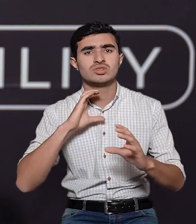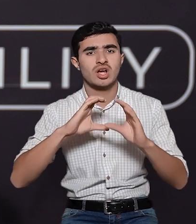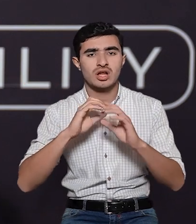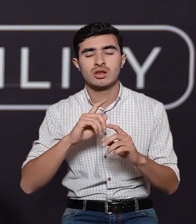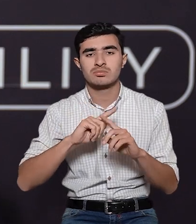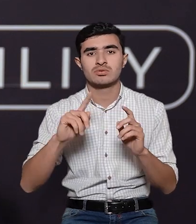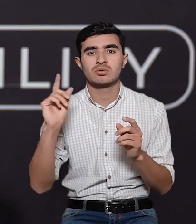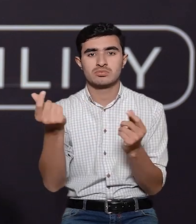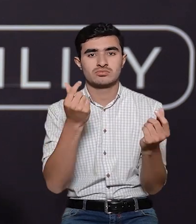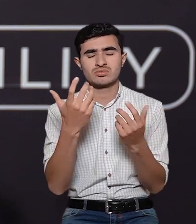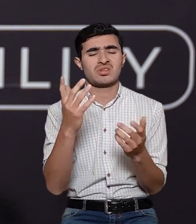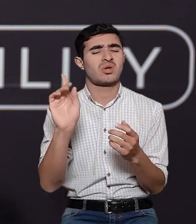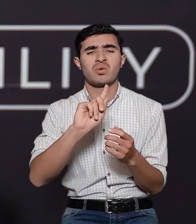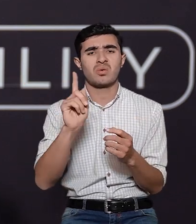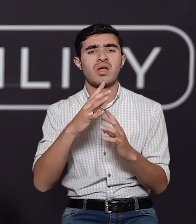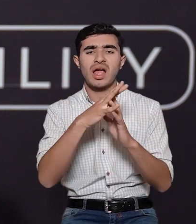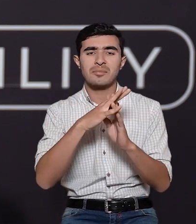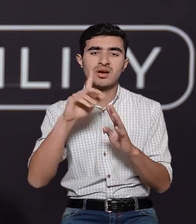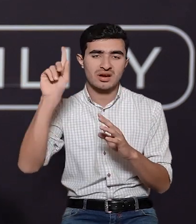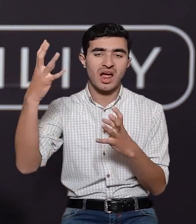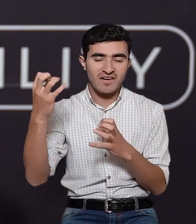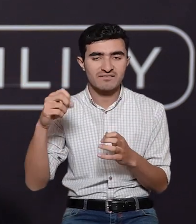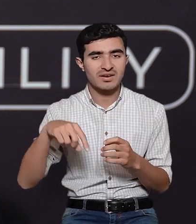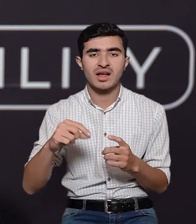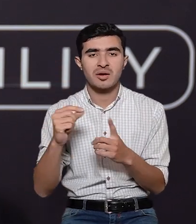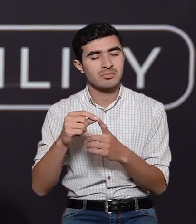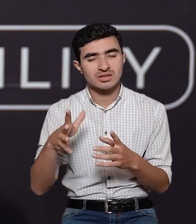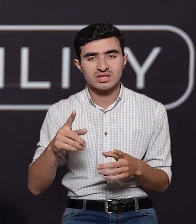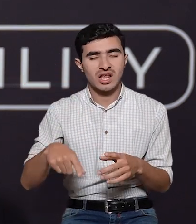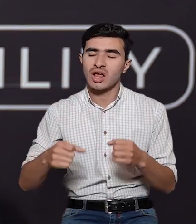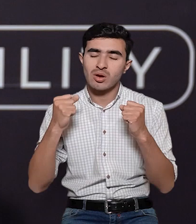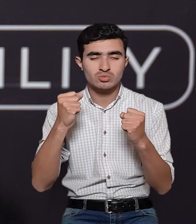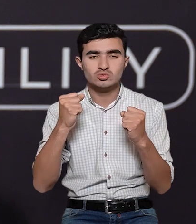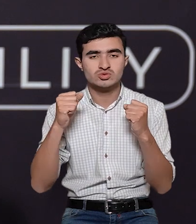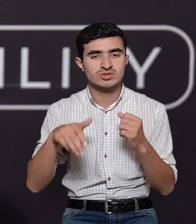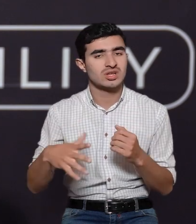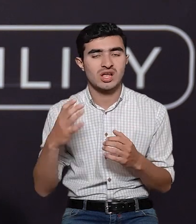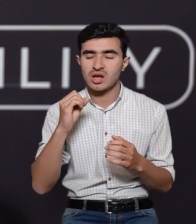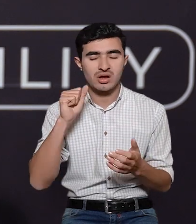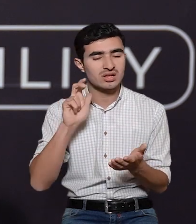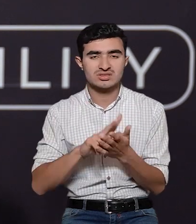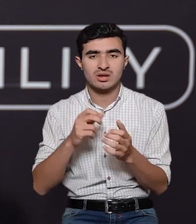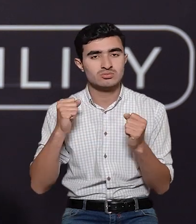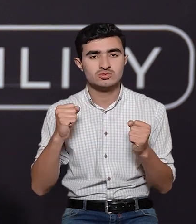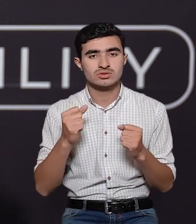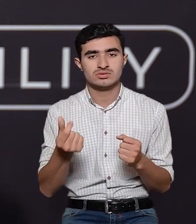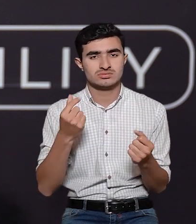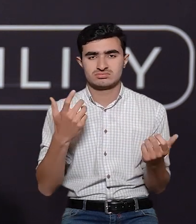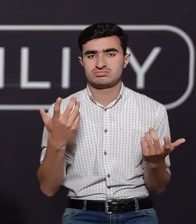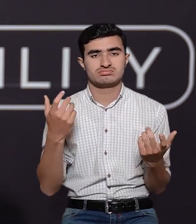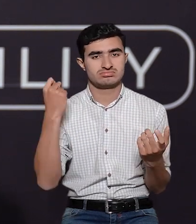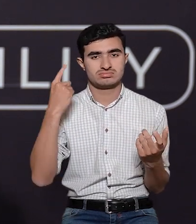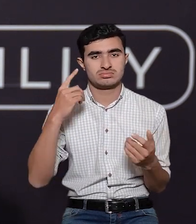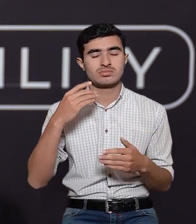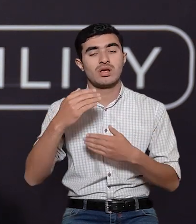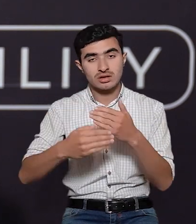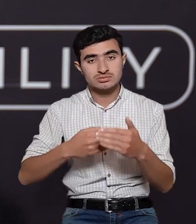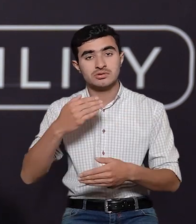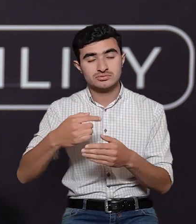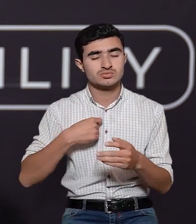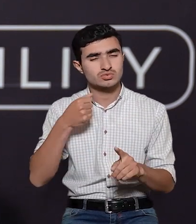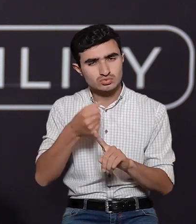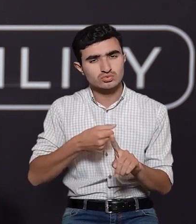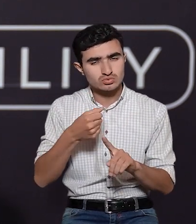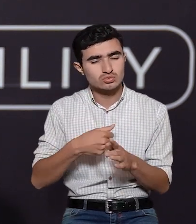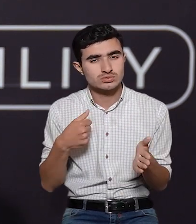ہیں، یہ پاکستان ہے، یہاں پہ ایسی سسٹم اور نظام بنانا ناممکن بات ہے، یہ تو پاسبل ہی نہیں ہے۔ فائنلی ہم نے ریفارمز